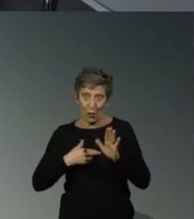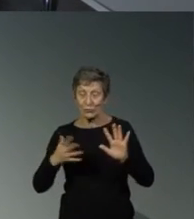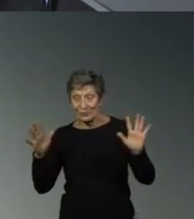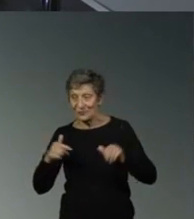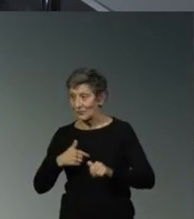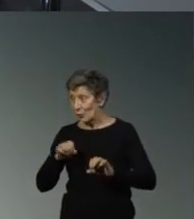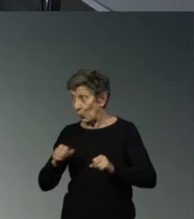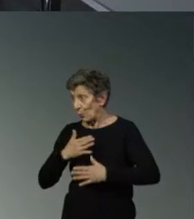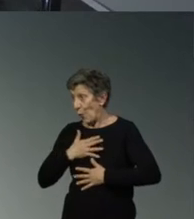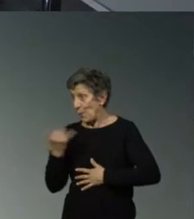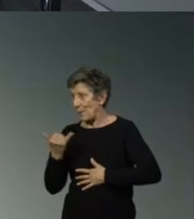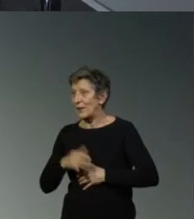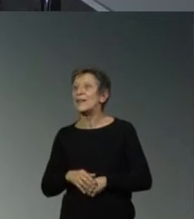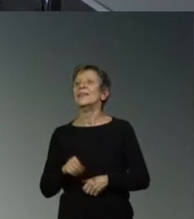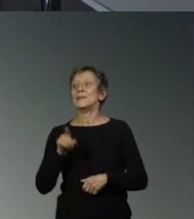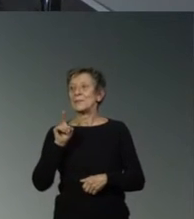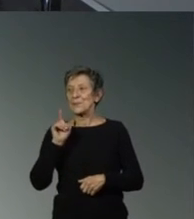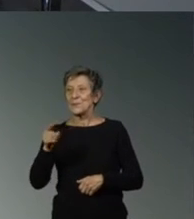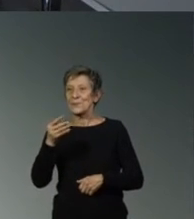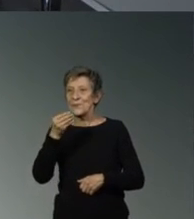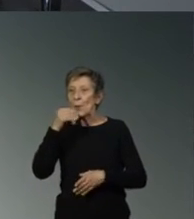Bonsoir, merci pour votre intervention.